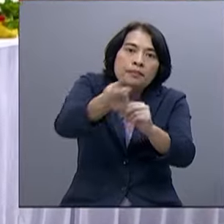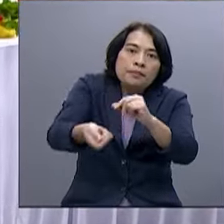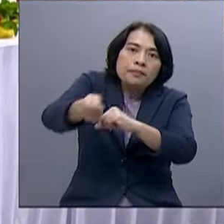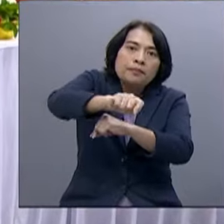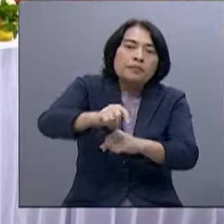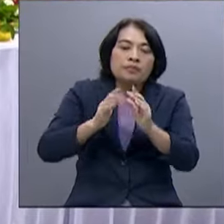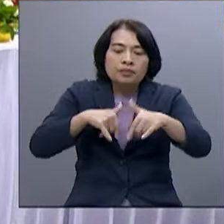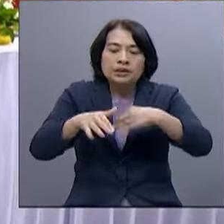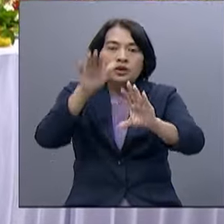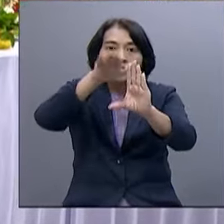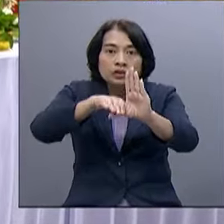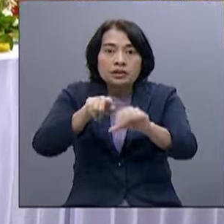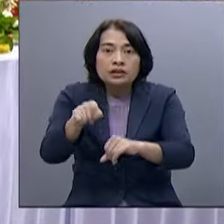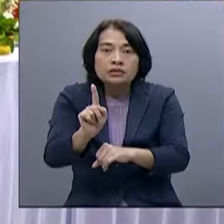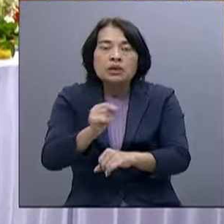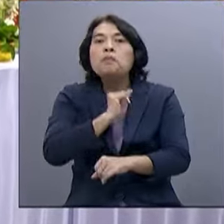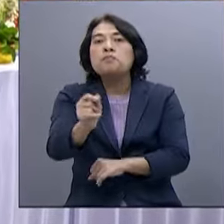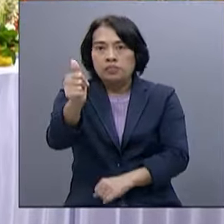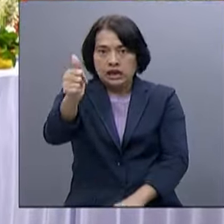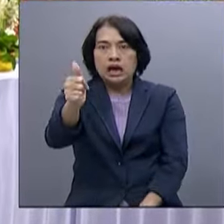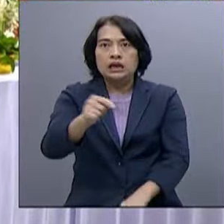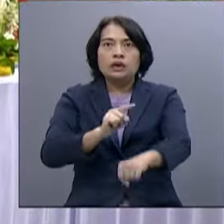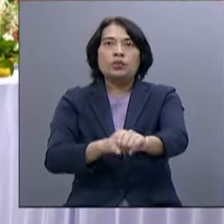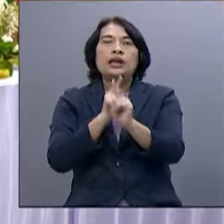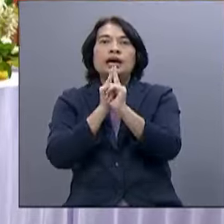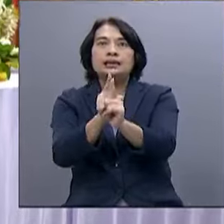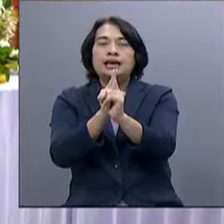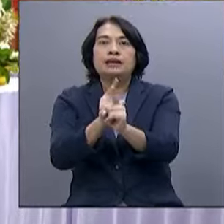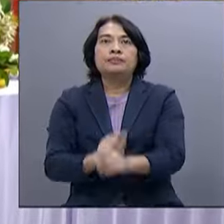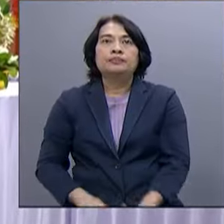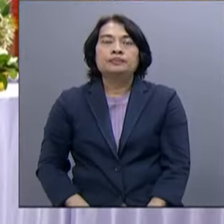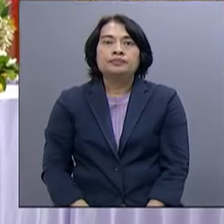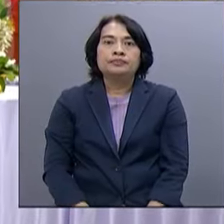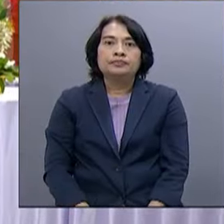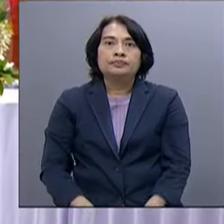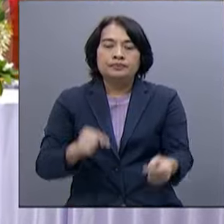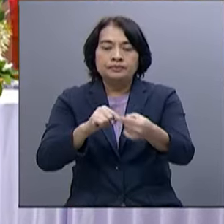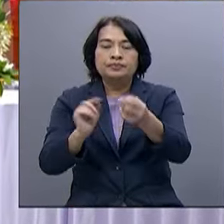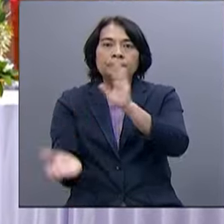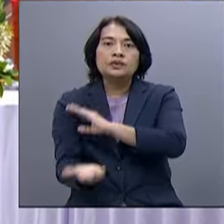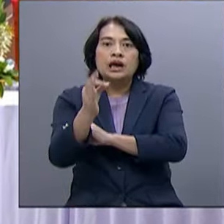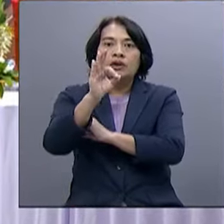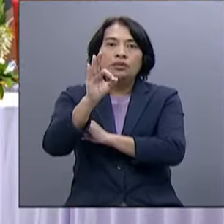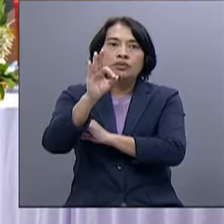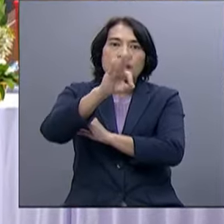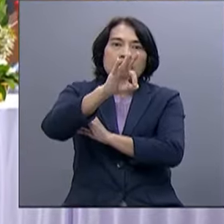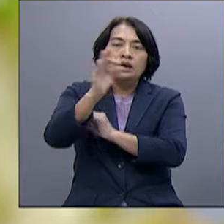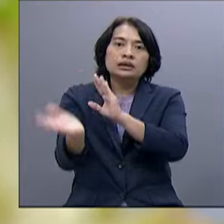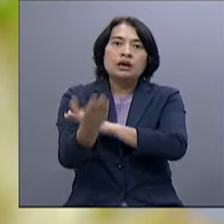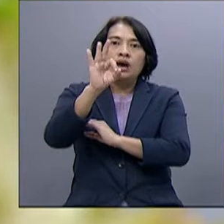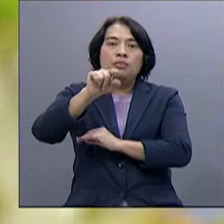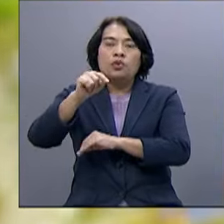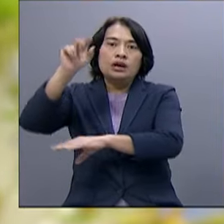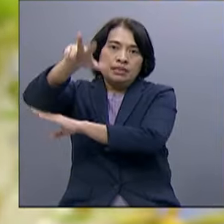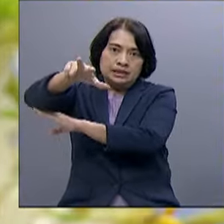งทะเบียนมั้ยคะหรือว่าคือ ไปได้เลย ไปได ้เลยครับ แต่แค่ตามเวลาก็คือ 2รอบ 9:00 นกับ 13:00 นครับ ดีนะเตรียมร่างกายให้พร้อมเพราะต้